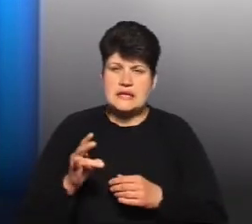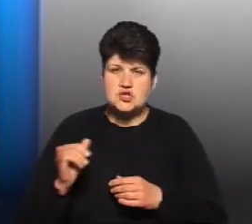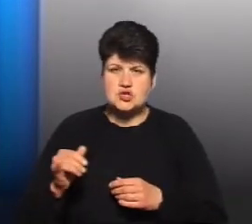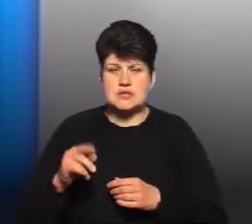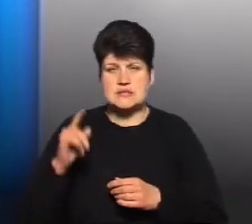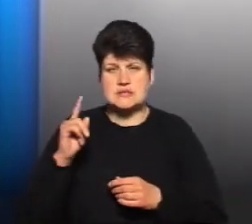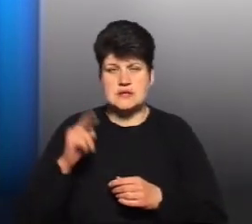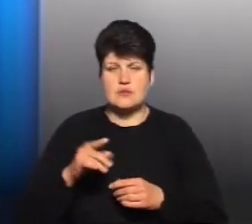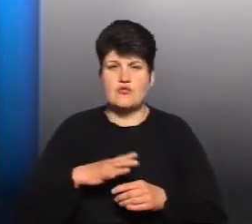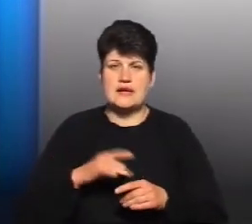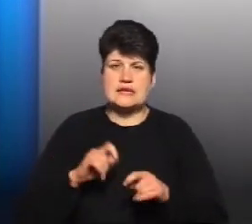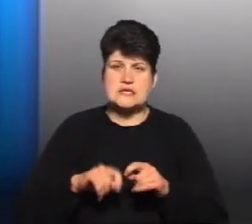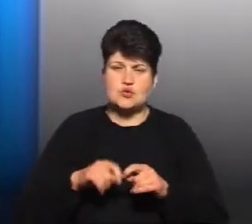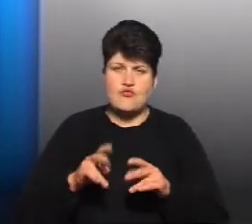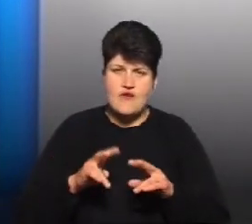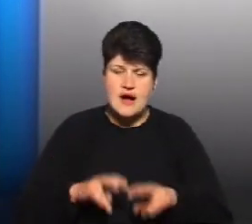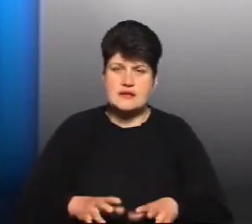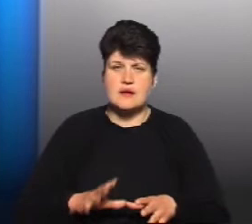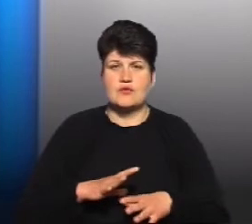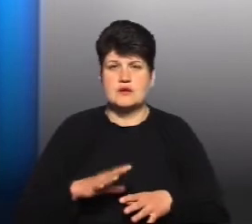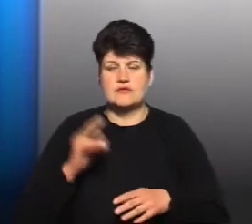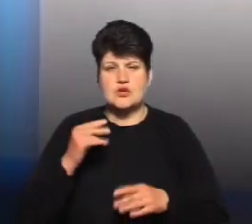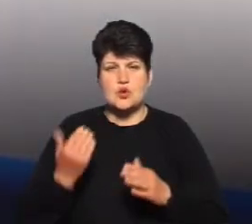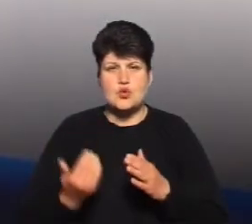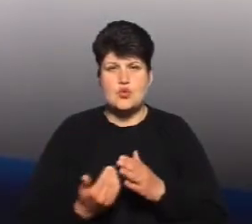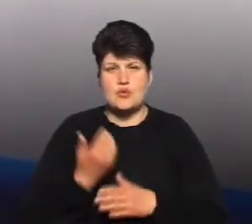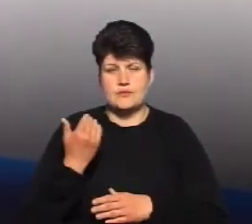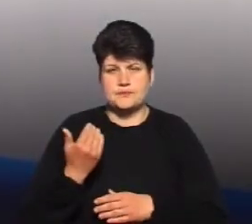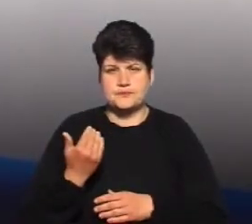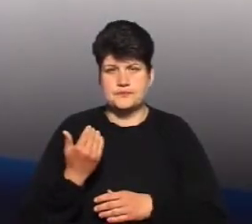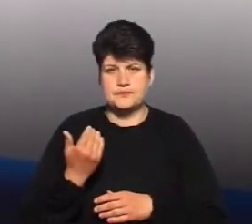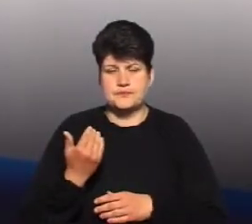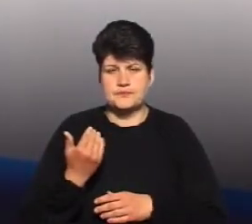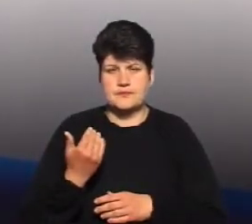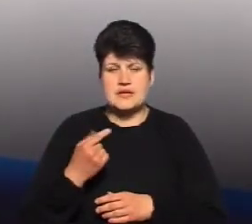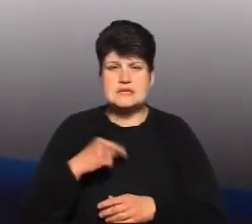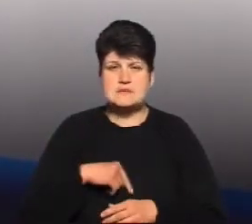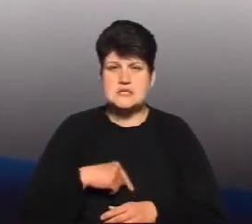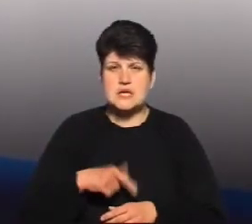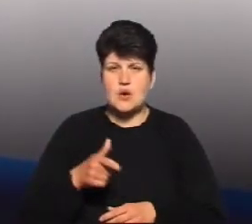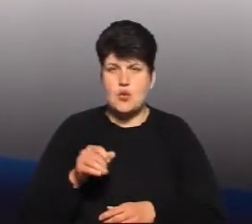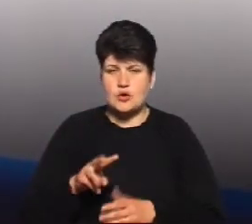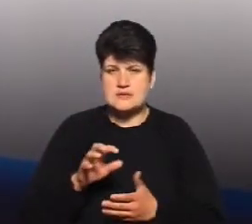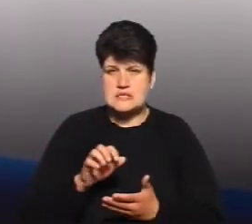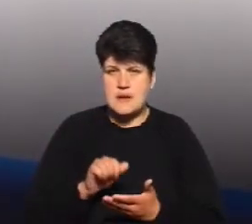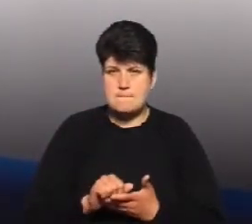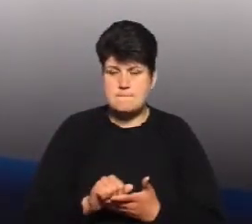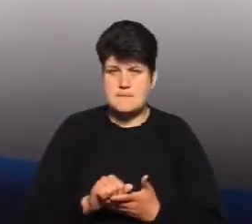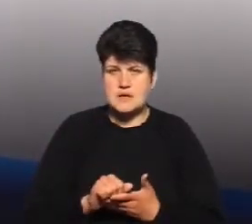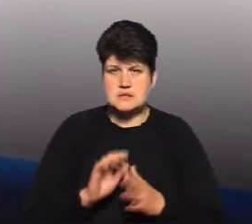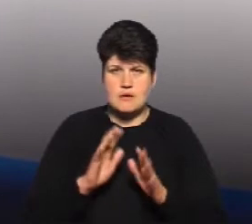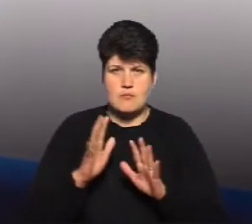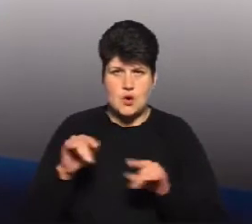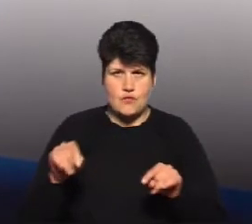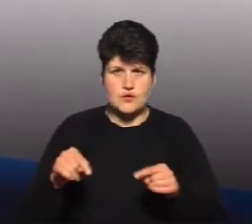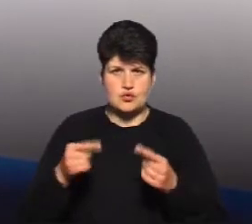і тестування, і також вони навчаються новим навичкам. Знаю, з психологом займаються в парку Відродження,